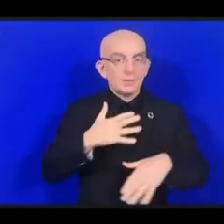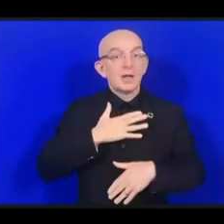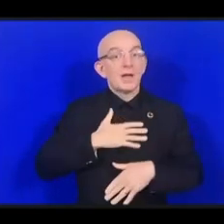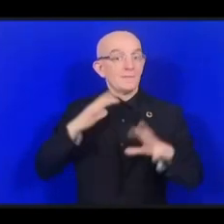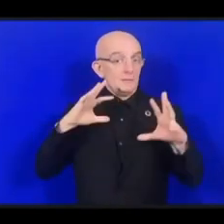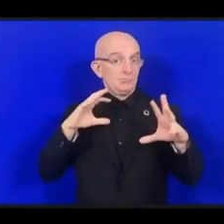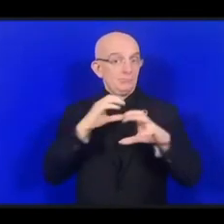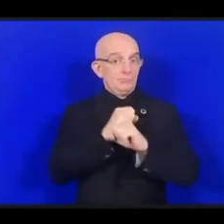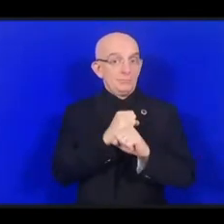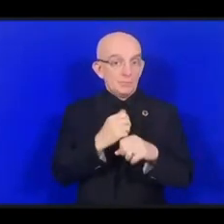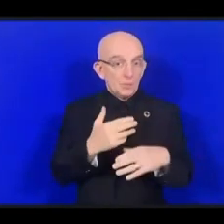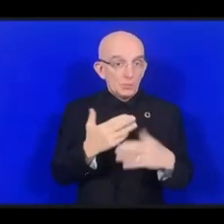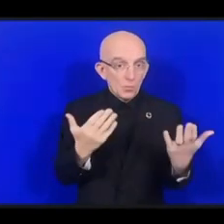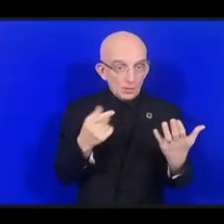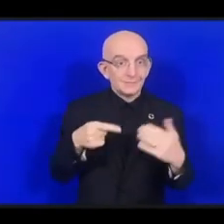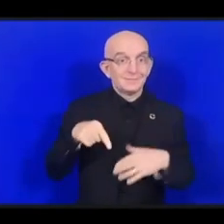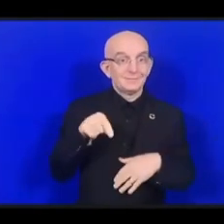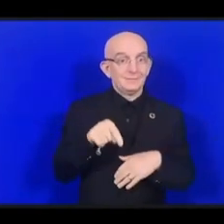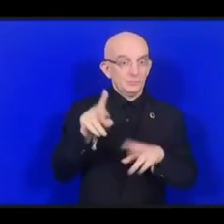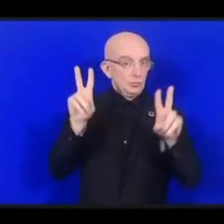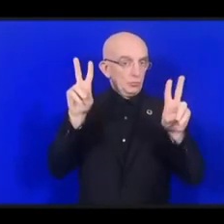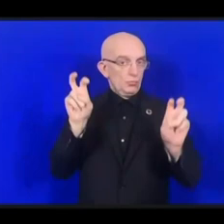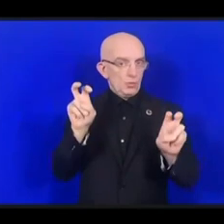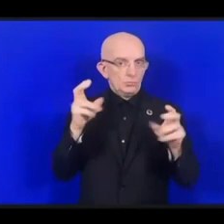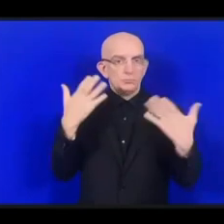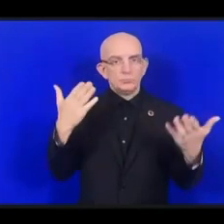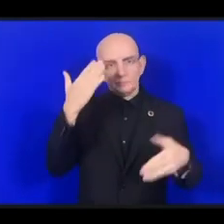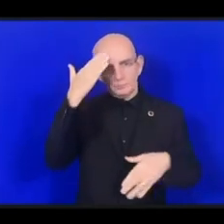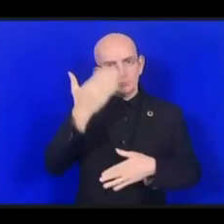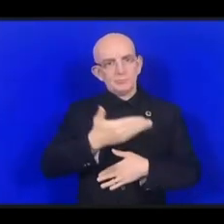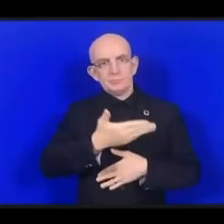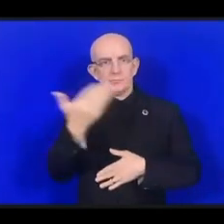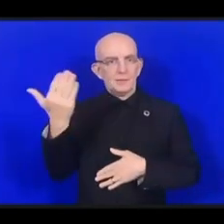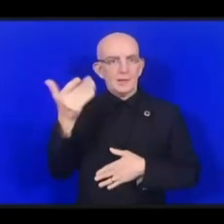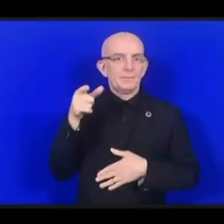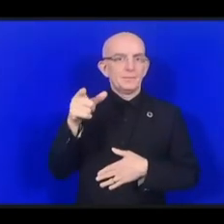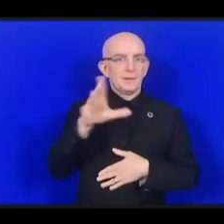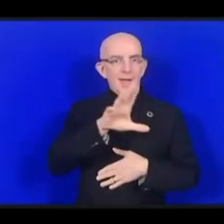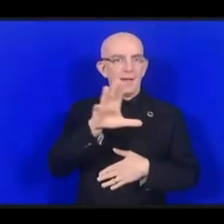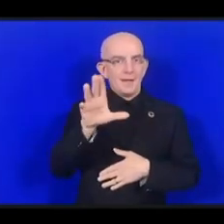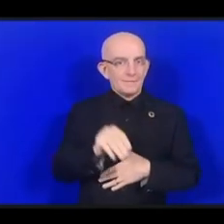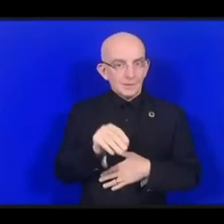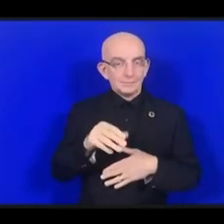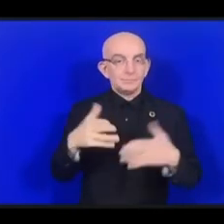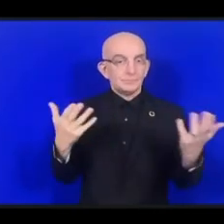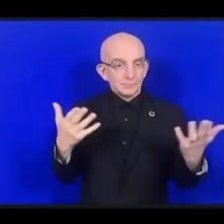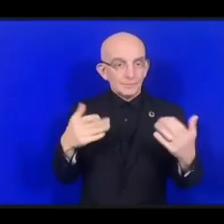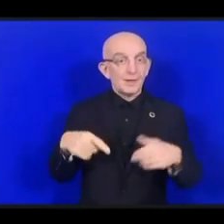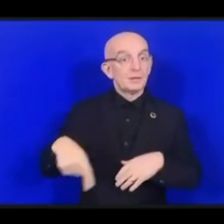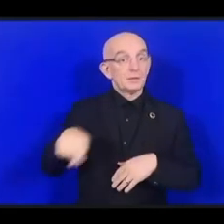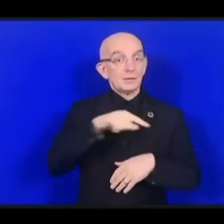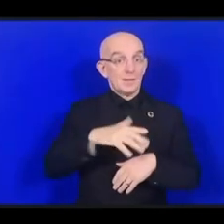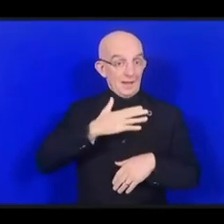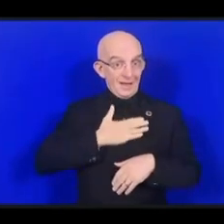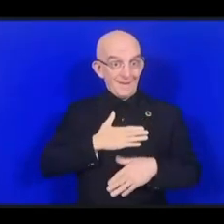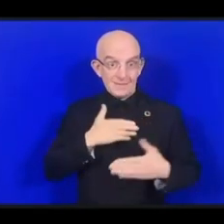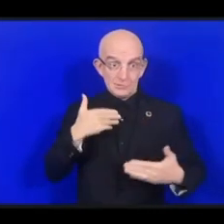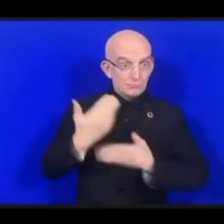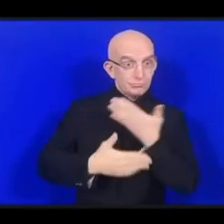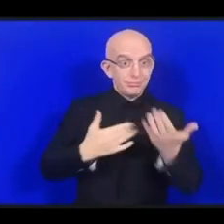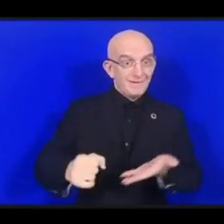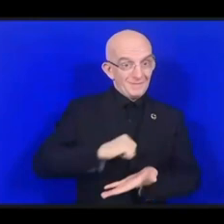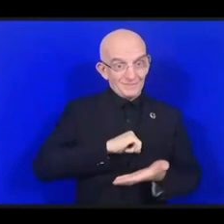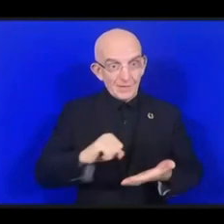en parlant en citant un prophète africain qui dit si nous souhaitons avancer rapidement